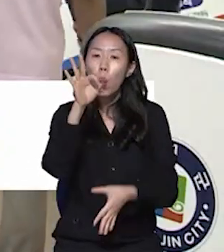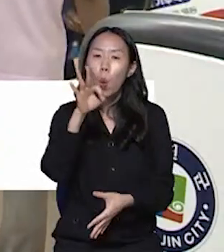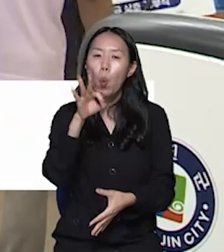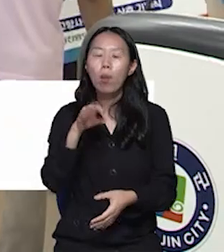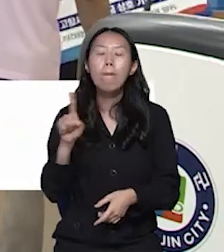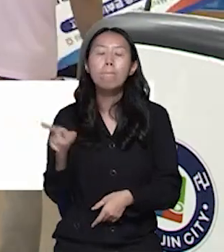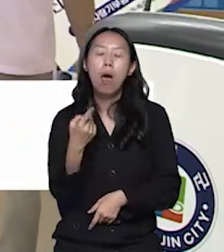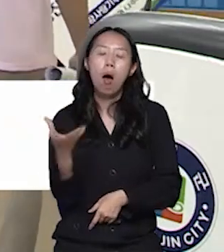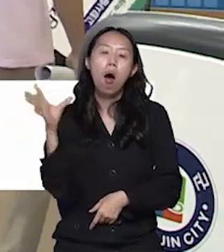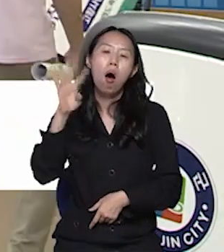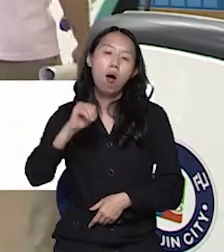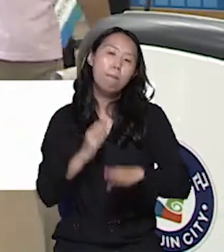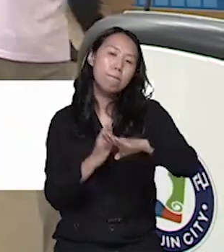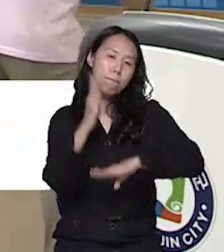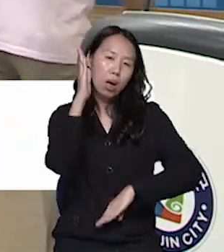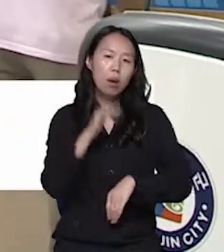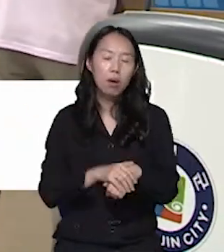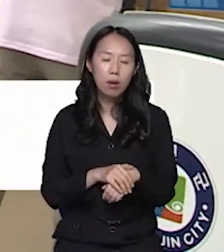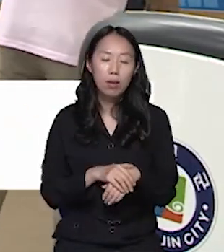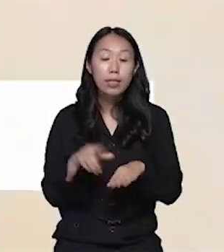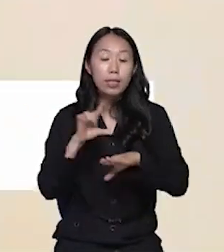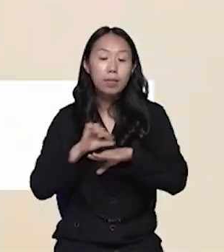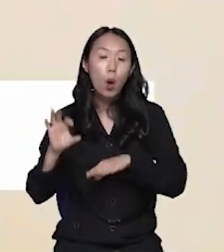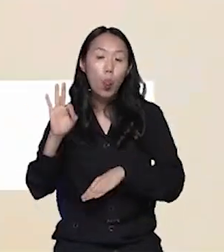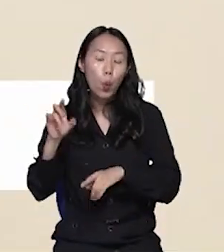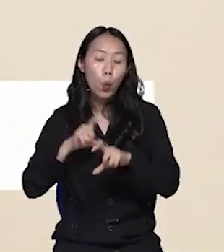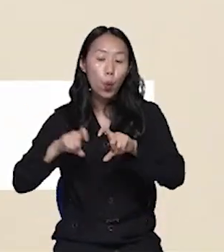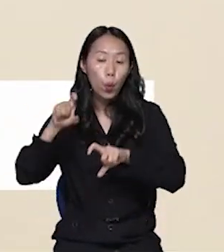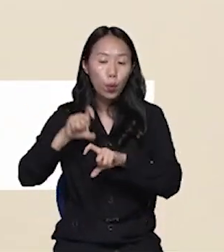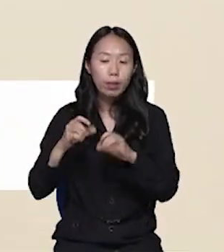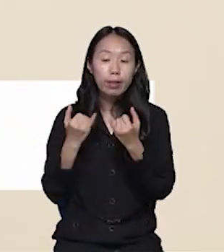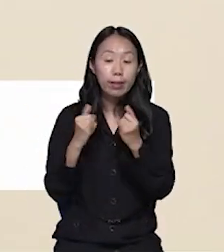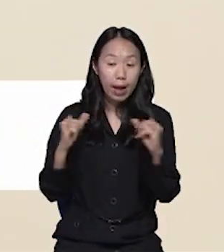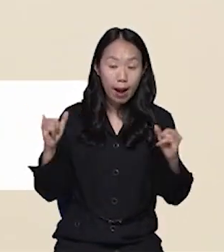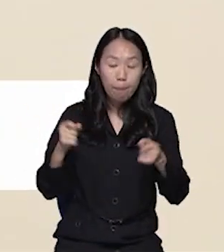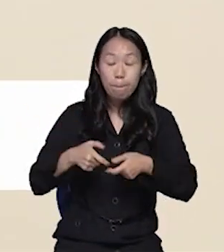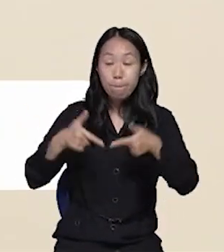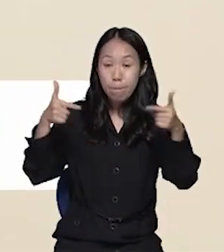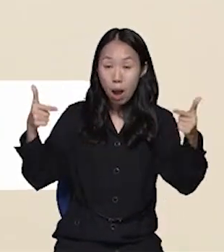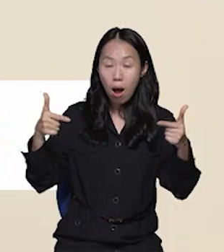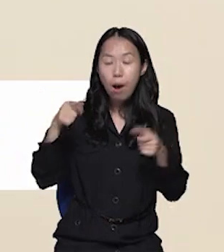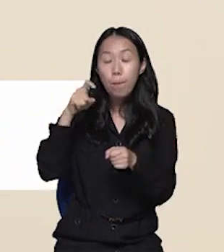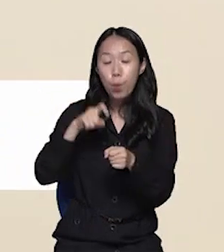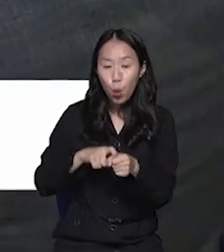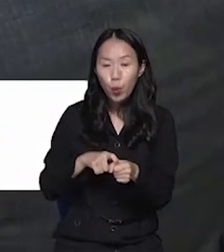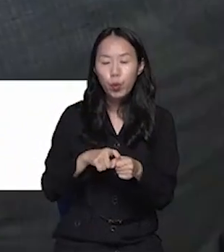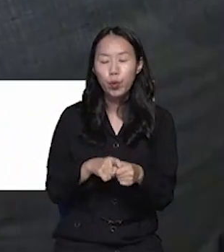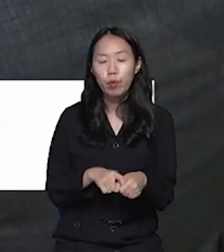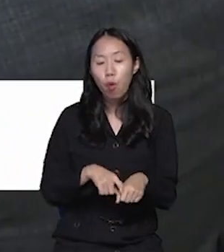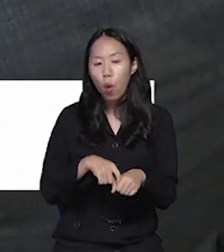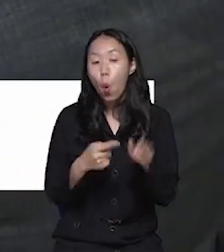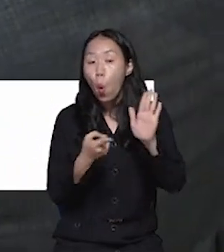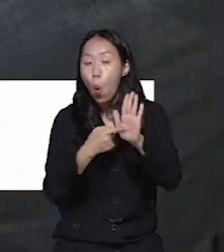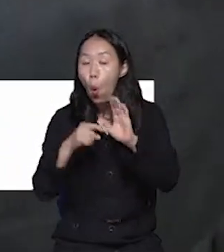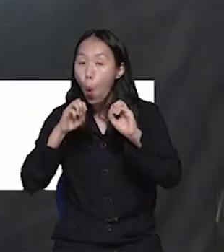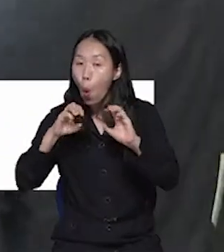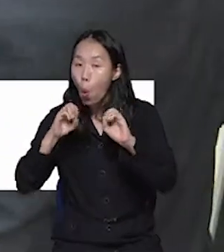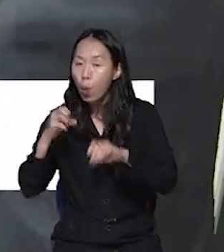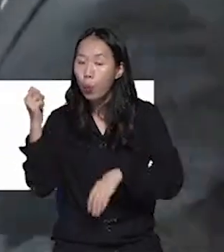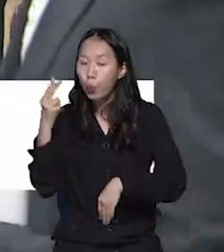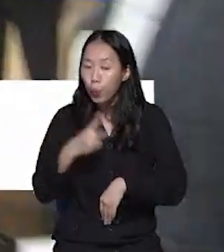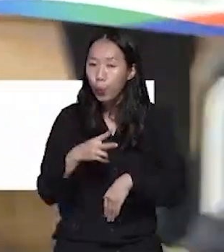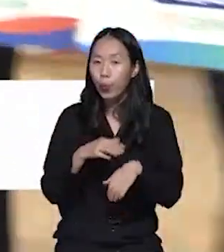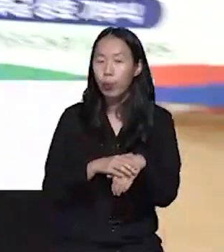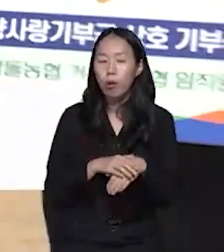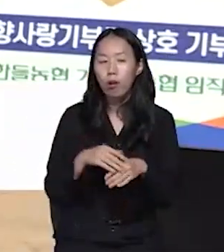돌파했습니다 전라남도는 지방재정 확충과 관계인구 확보를 위해 전략적 홍보와 담예 선정 기금 사업